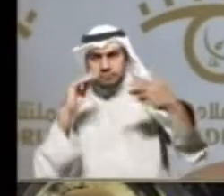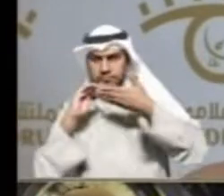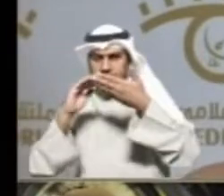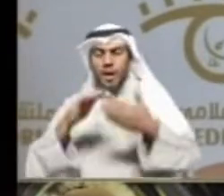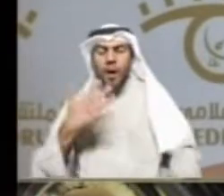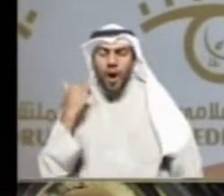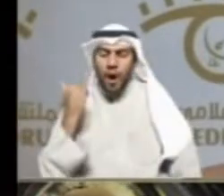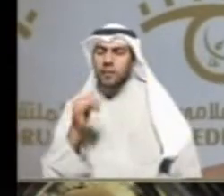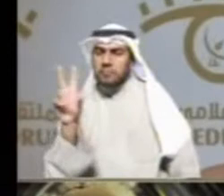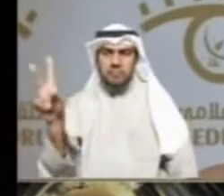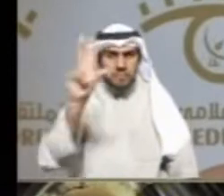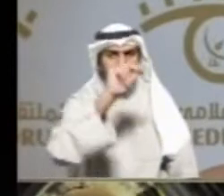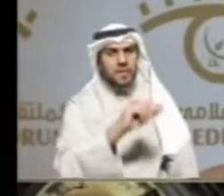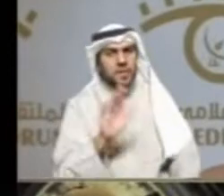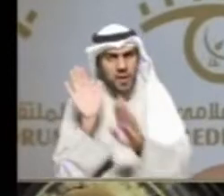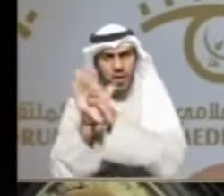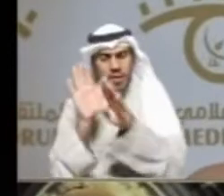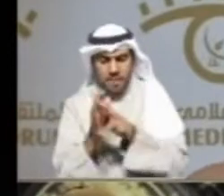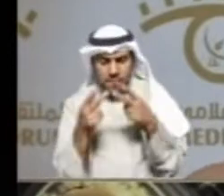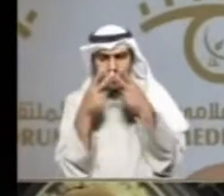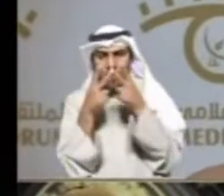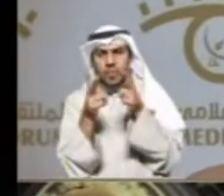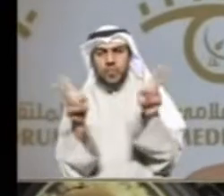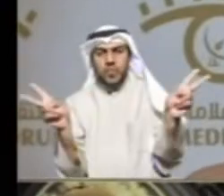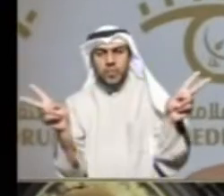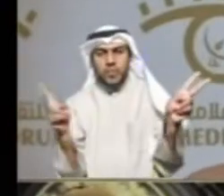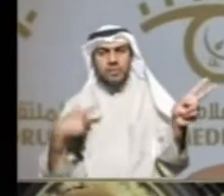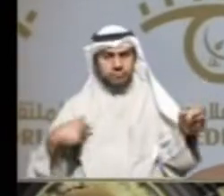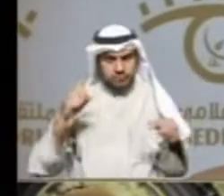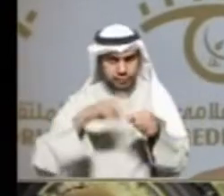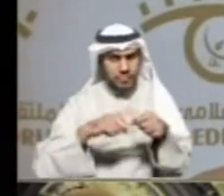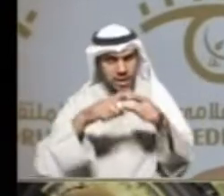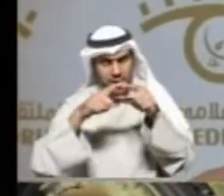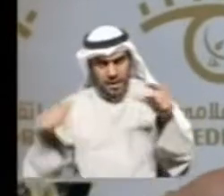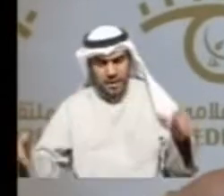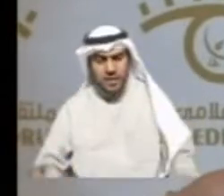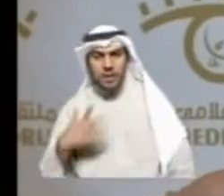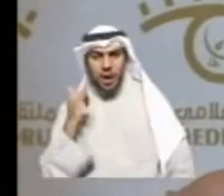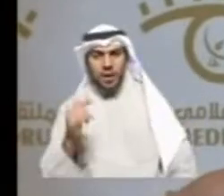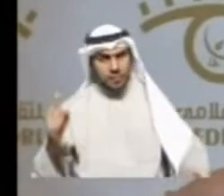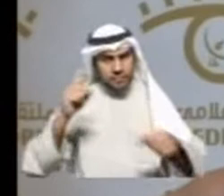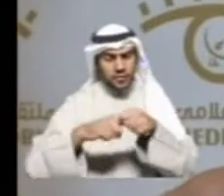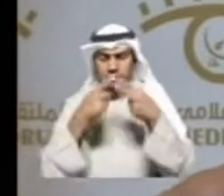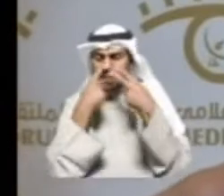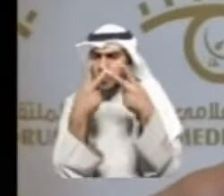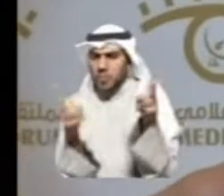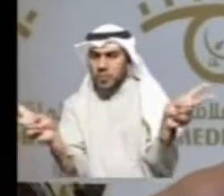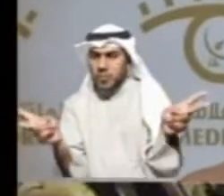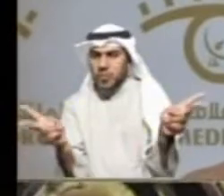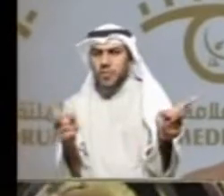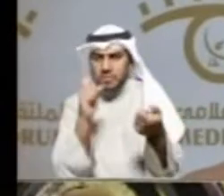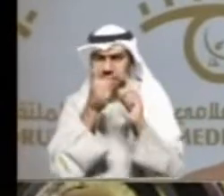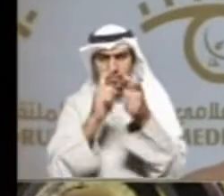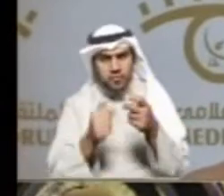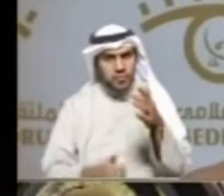الدول العربية. هذا العام تم فتح التسجيل في الجائزة للدول الخليجية والدول العربية أيضا لمن يرغب، وعندنا مشاركات كبيرة،